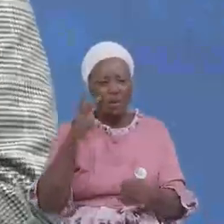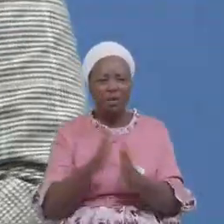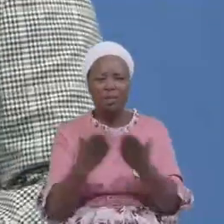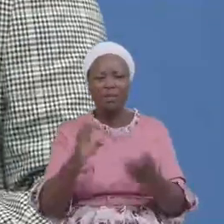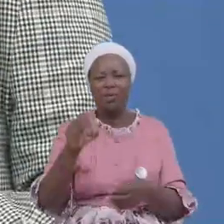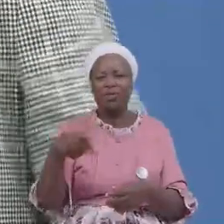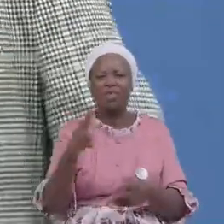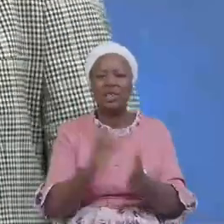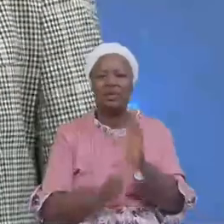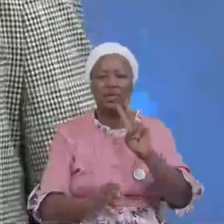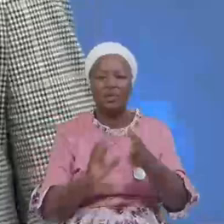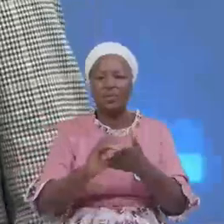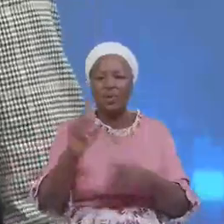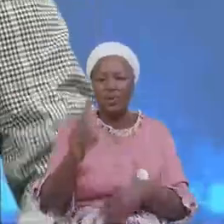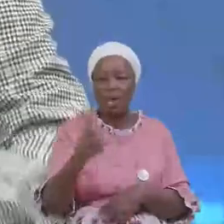Éphésiens 2, verset 1.